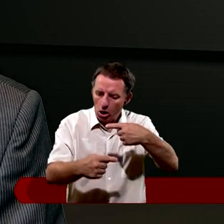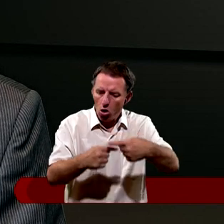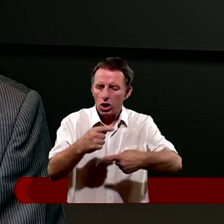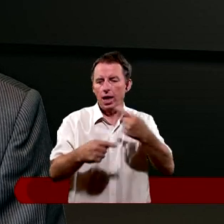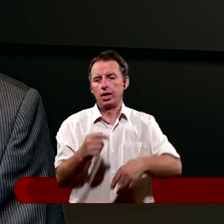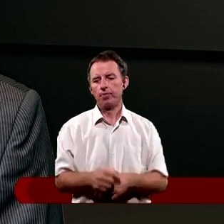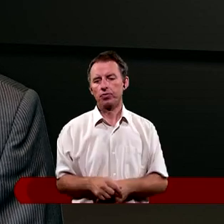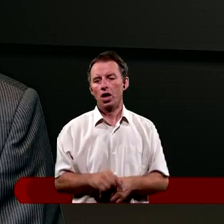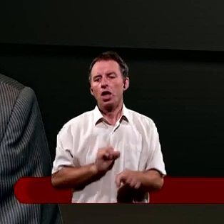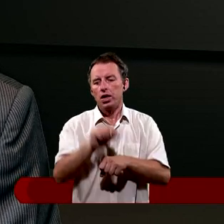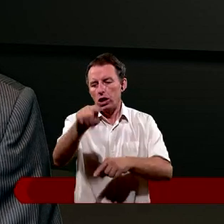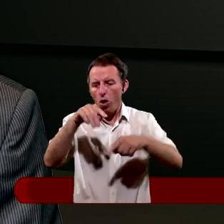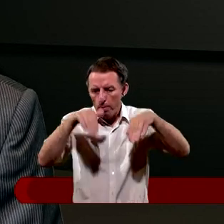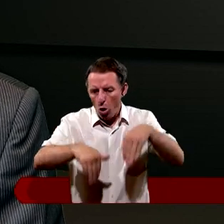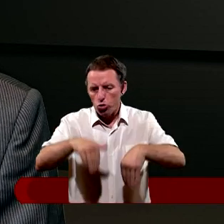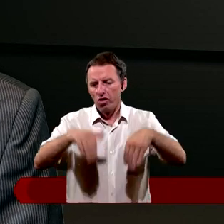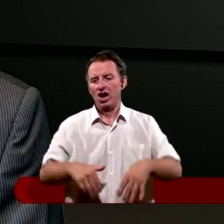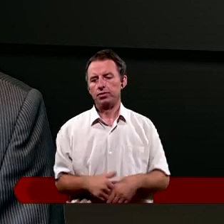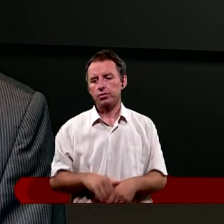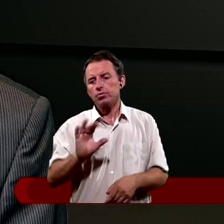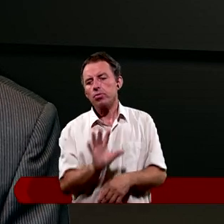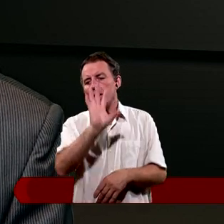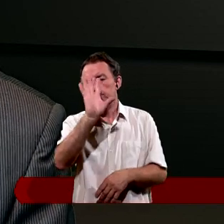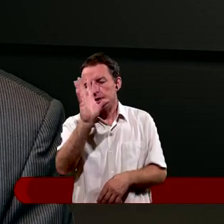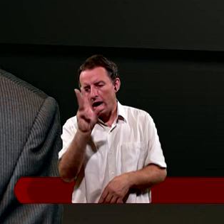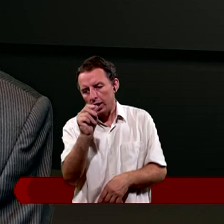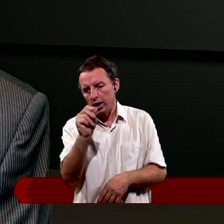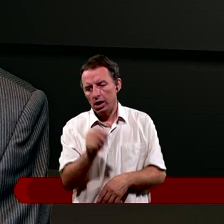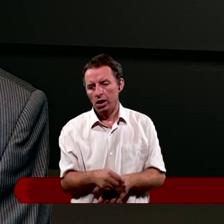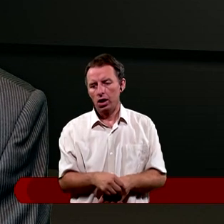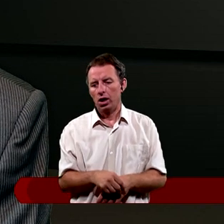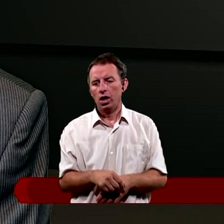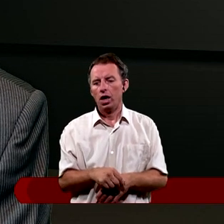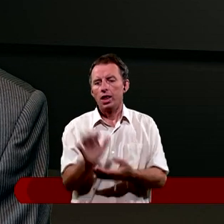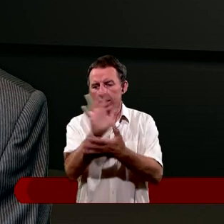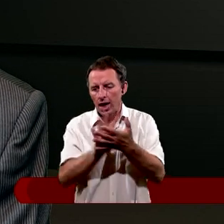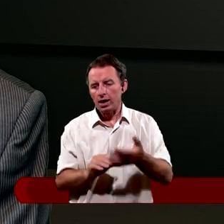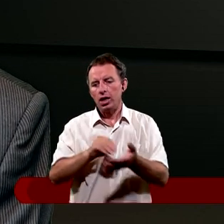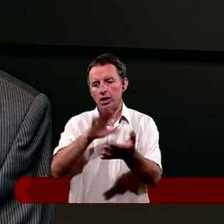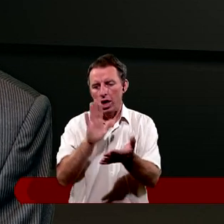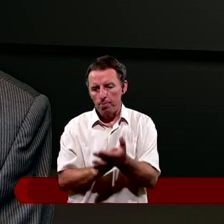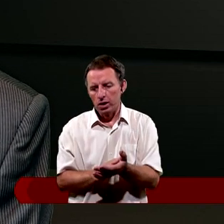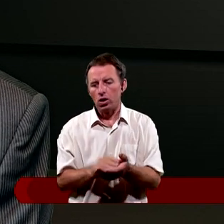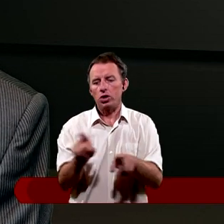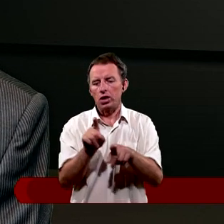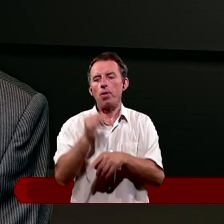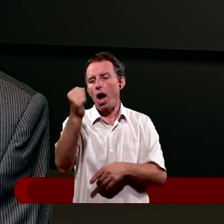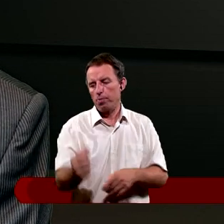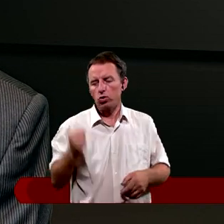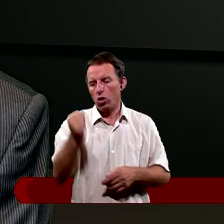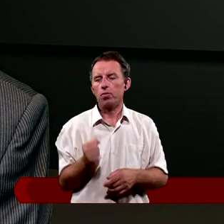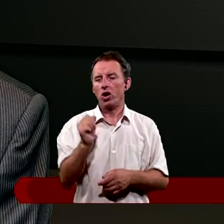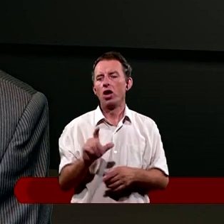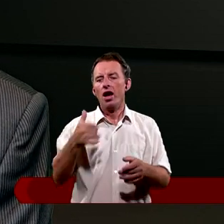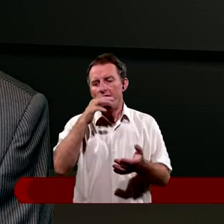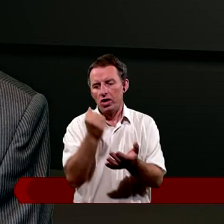proces. Ale jest to możliwe. I piękny tekst zapisał tenże sam apostoł Paweł w